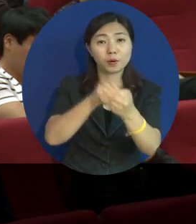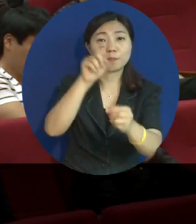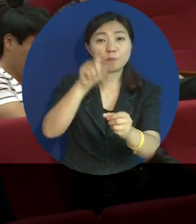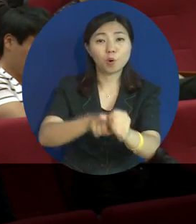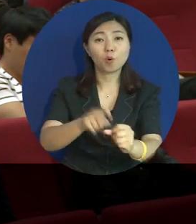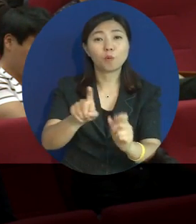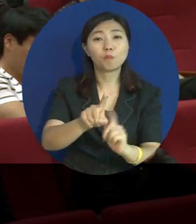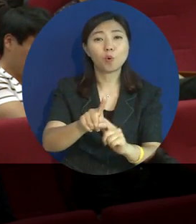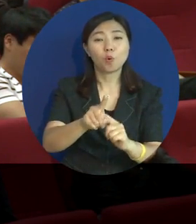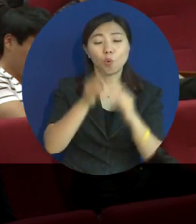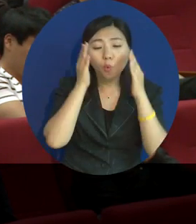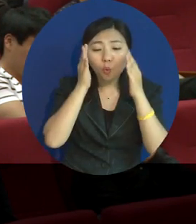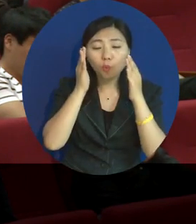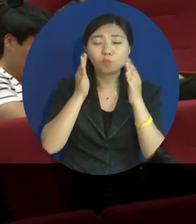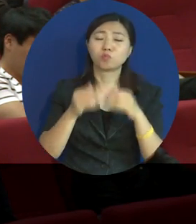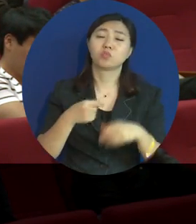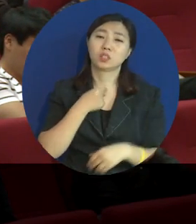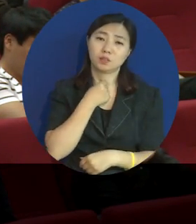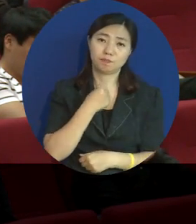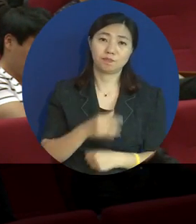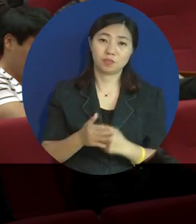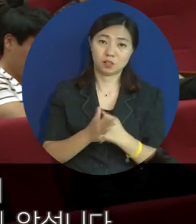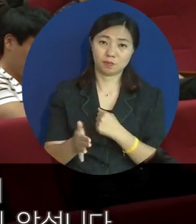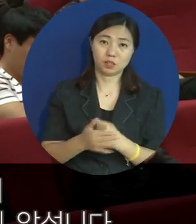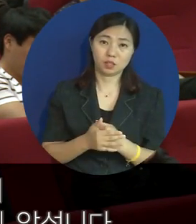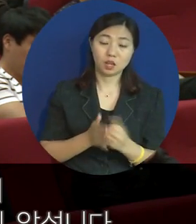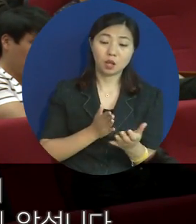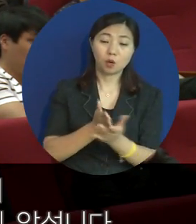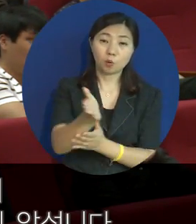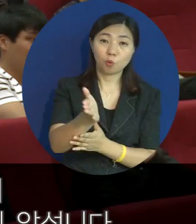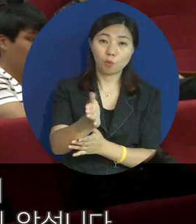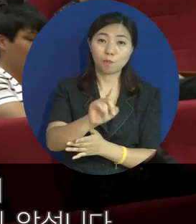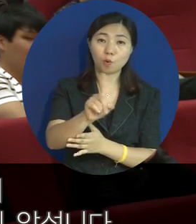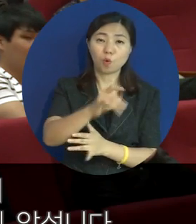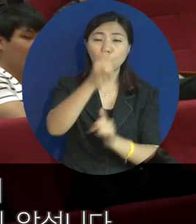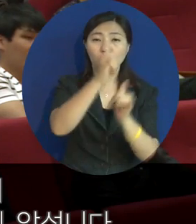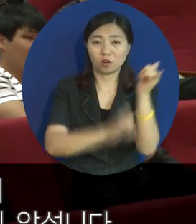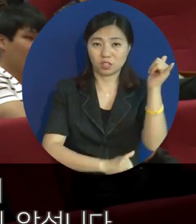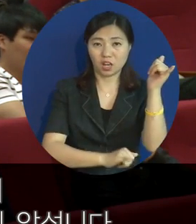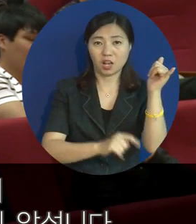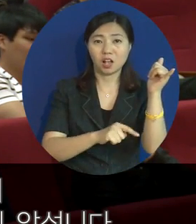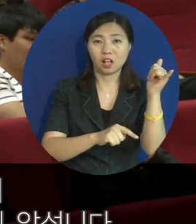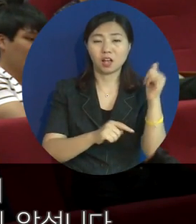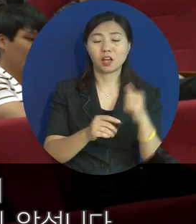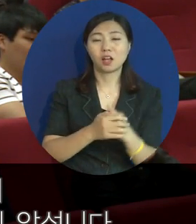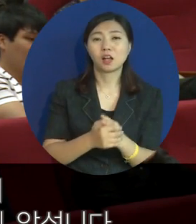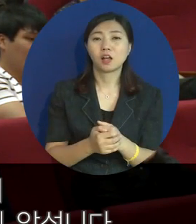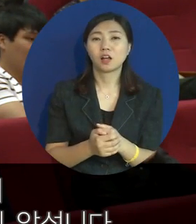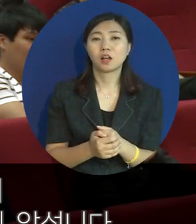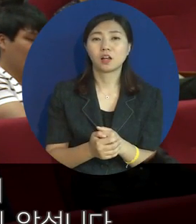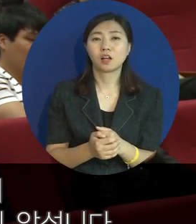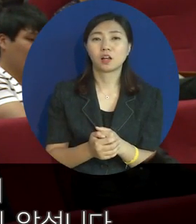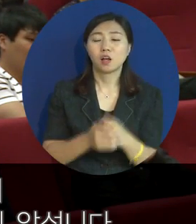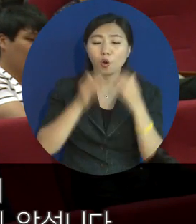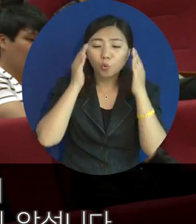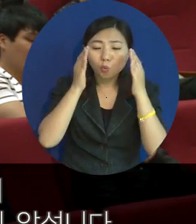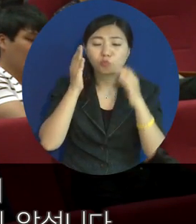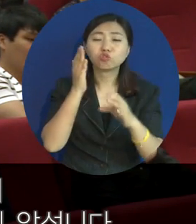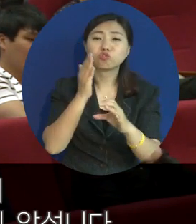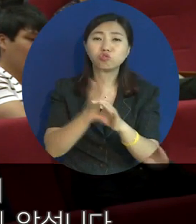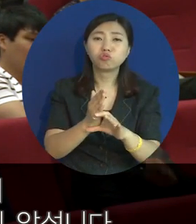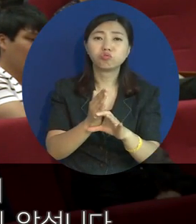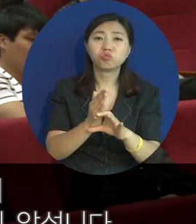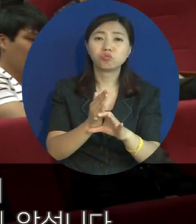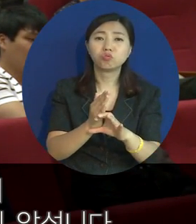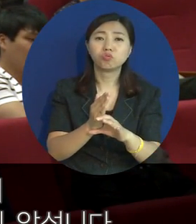게 공부를 하고 싶어 가지고 들어왔습니다. 전공은 역사를 하고 있고요. 그래서 공부를